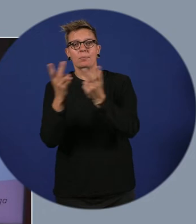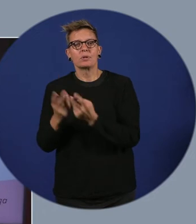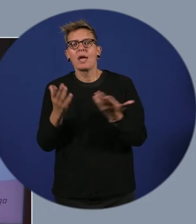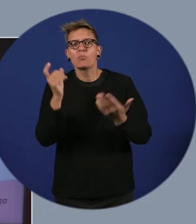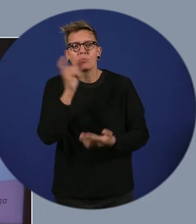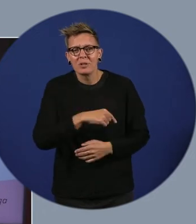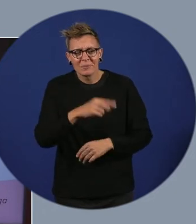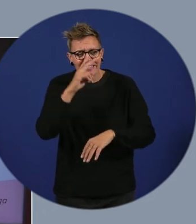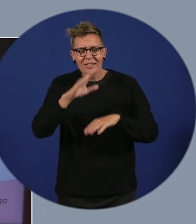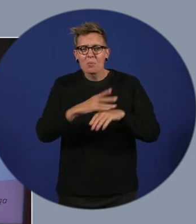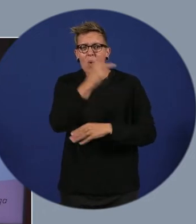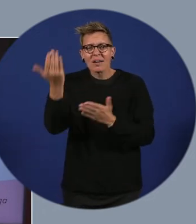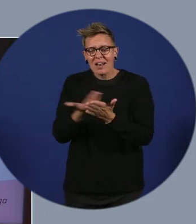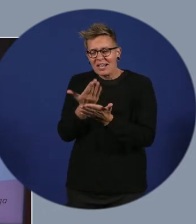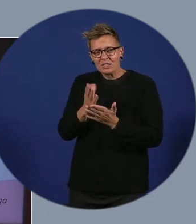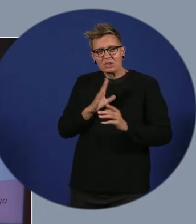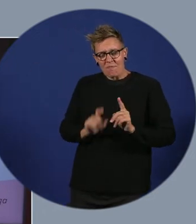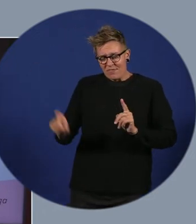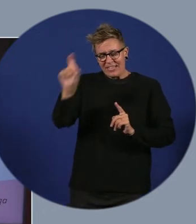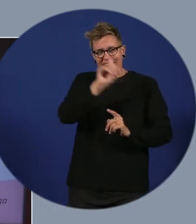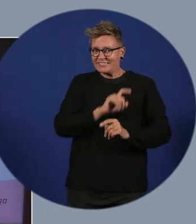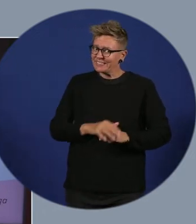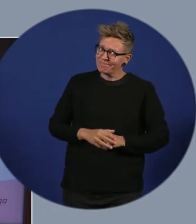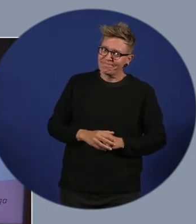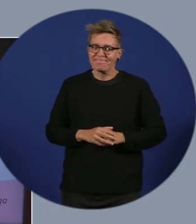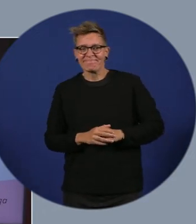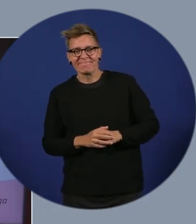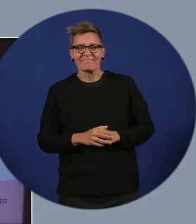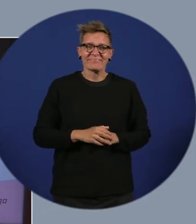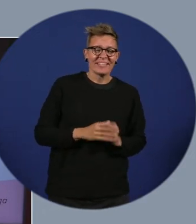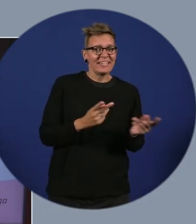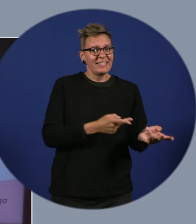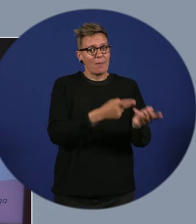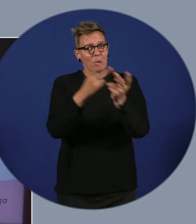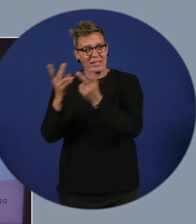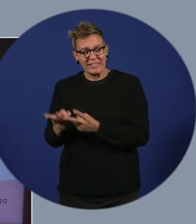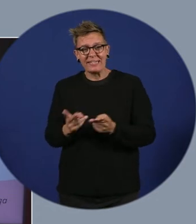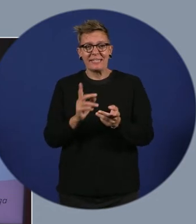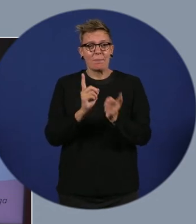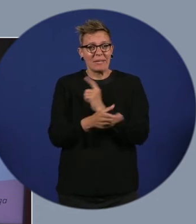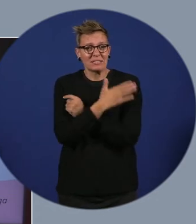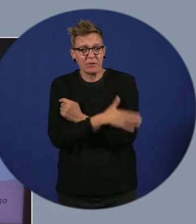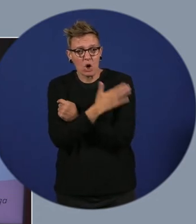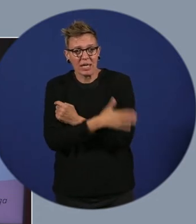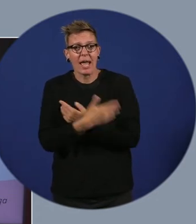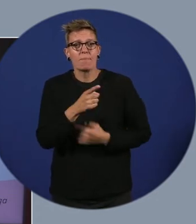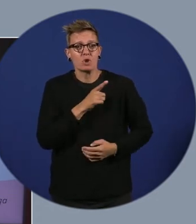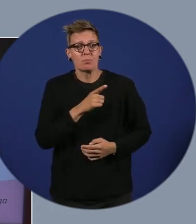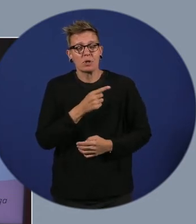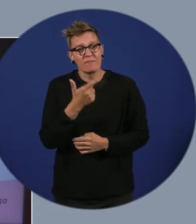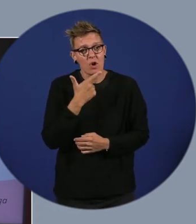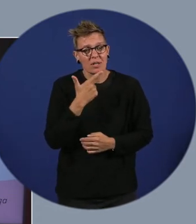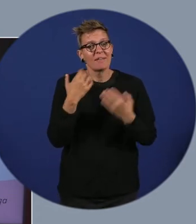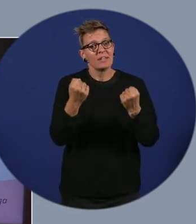andra länder runt omkring oss. Och man naggar demokratin i kanten och det är väldigt farlig utveckling.